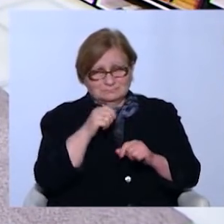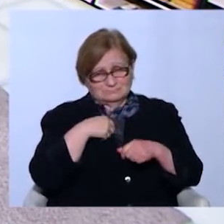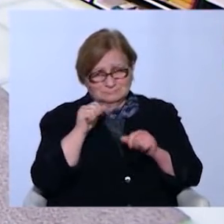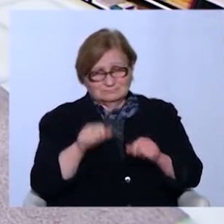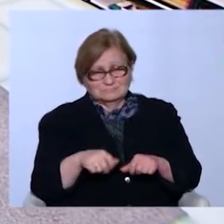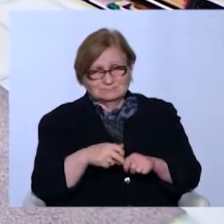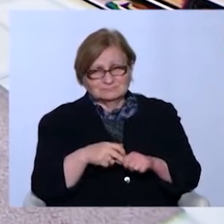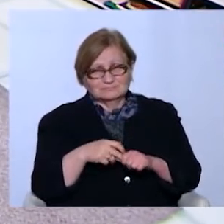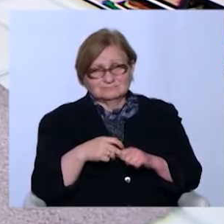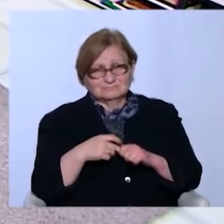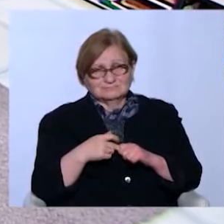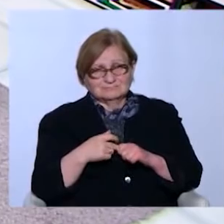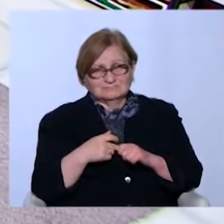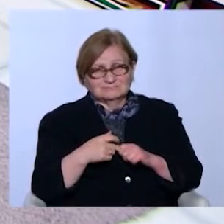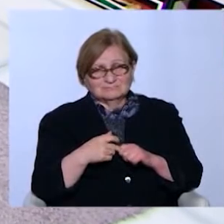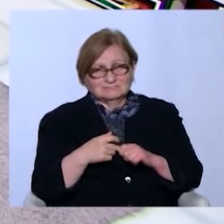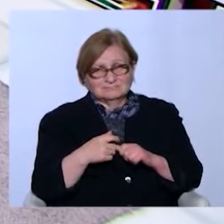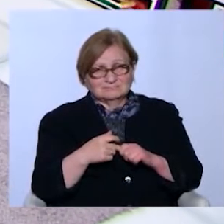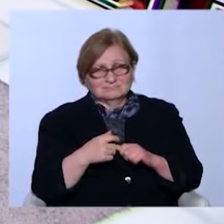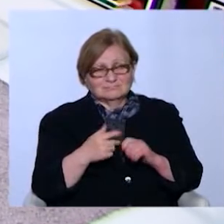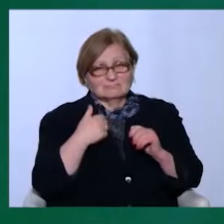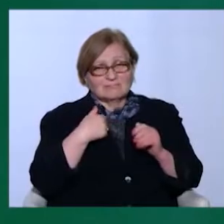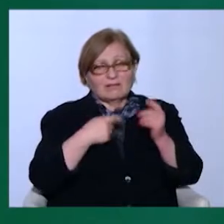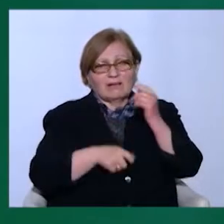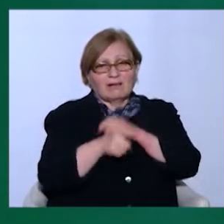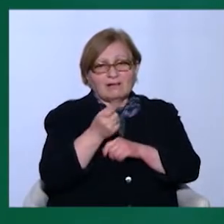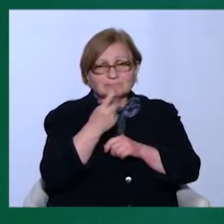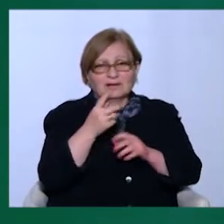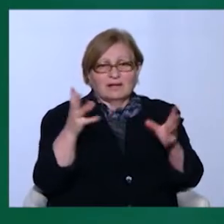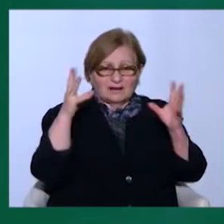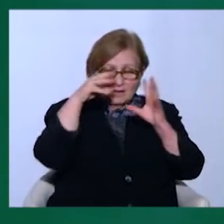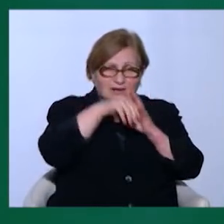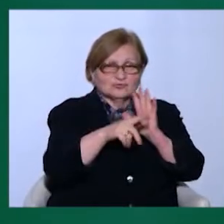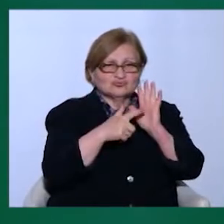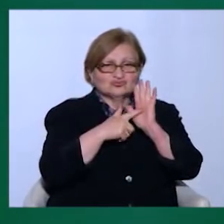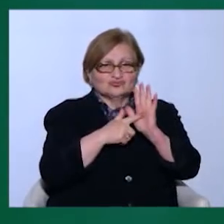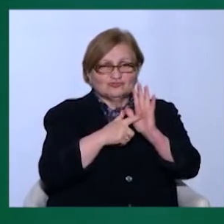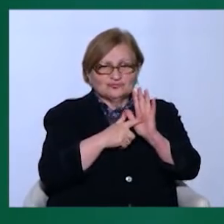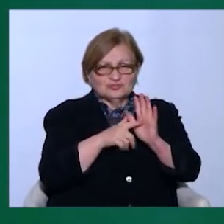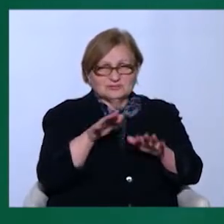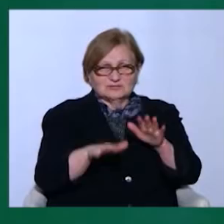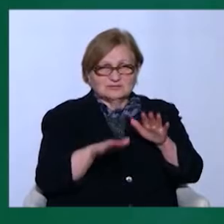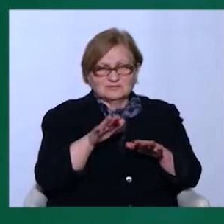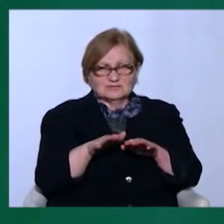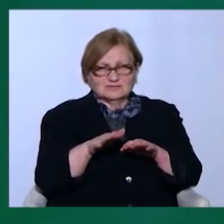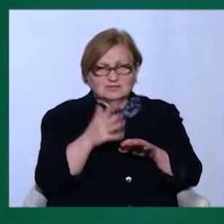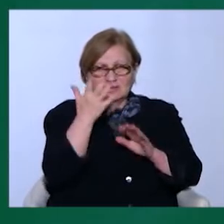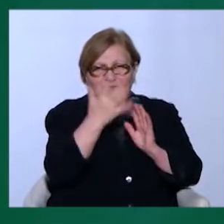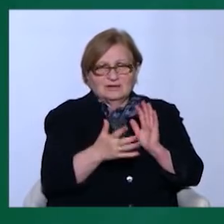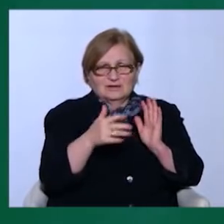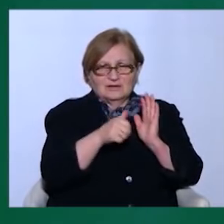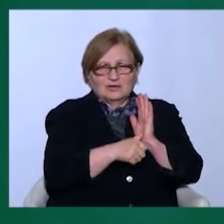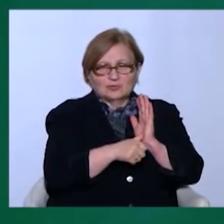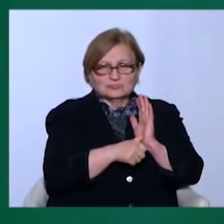მე შევძელი არა 3 ტომრის, არამედ 7 ტომრის აწონვა. ესე იგი, მე შემიძლია